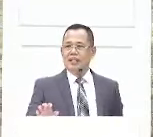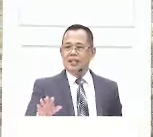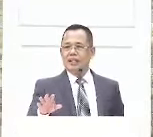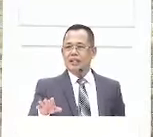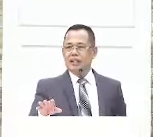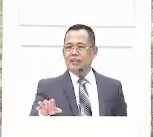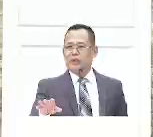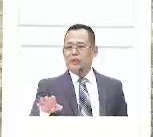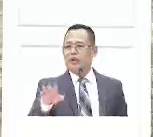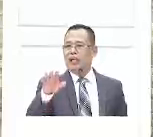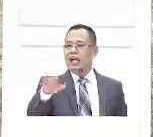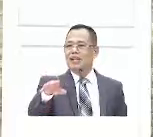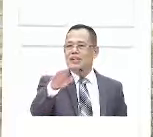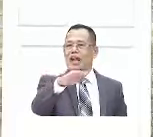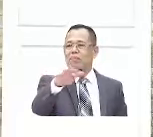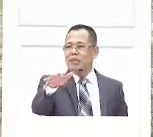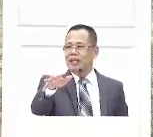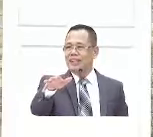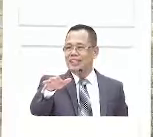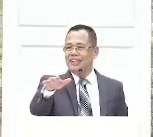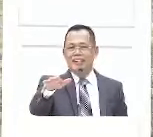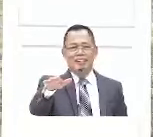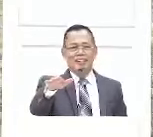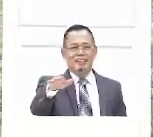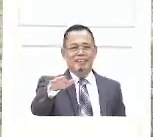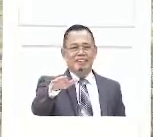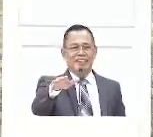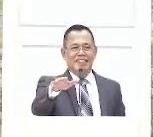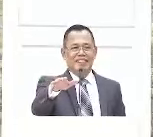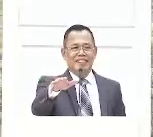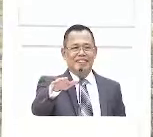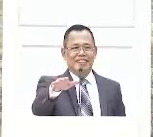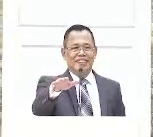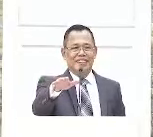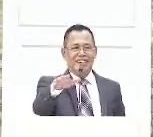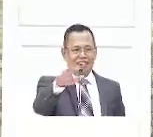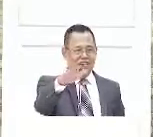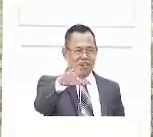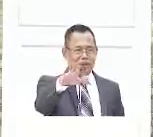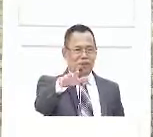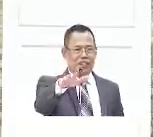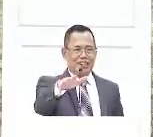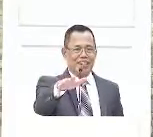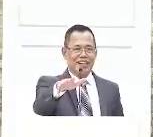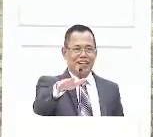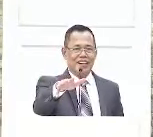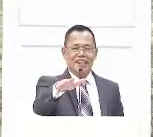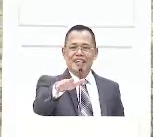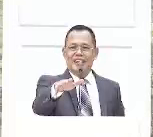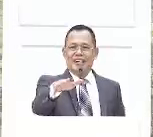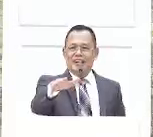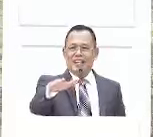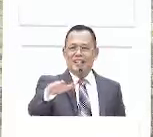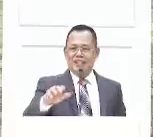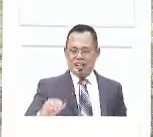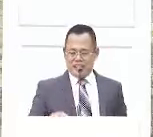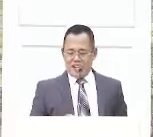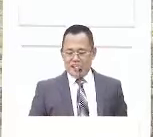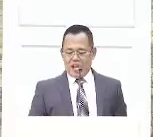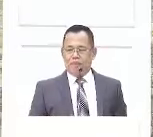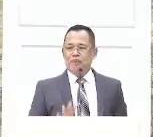marinig siguro dahil na sa topic are you with me yes All right